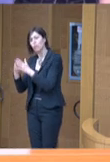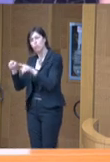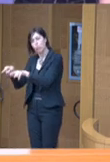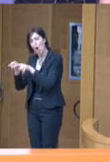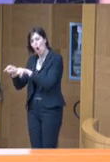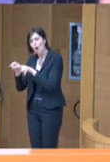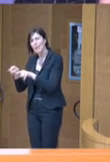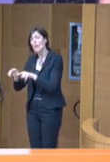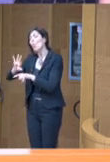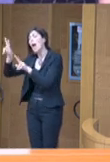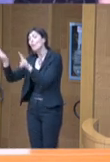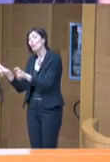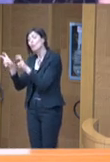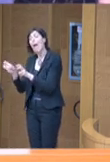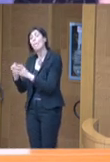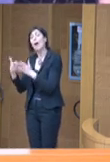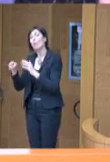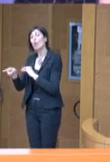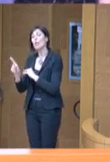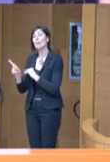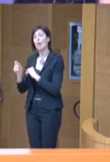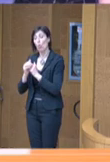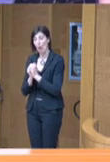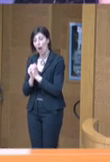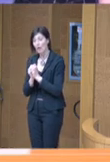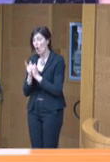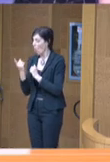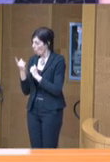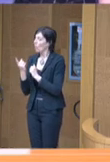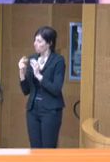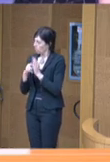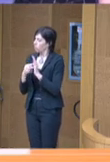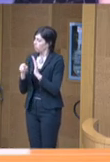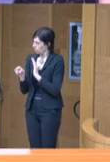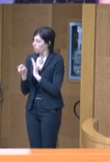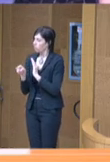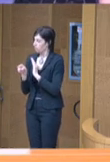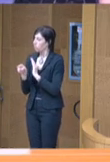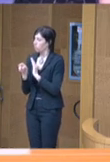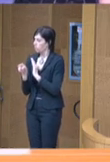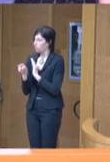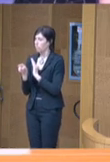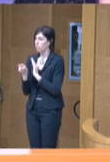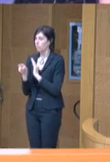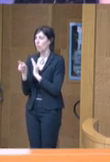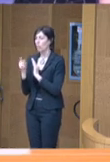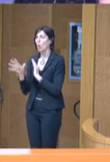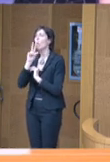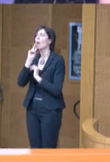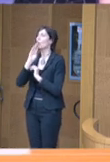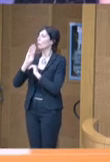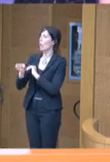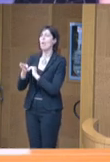fondamentale. Un altro tema fondamentale che è stato sollevato è una criticità, ne parlo in diretta con